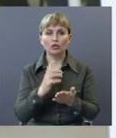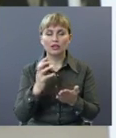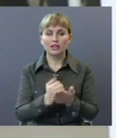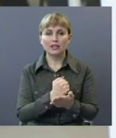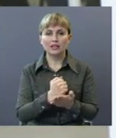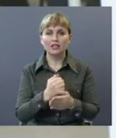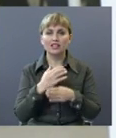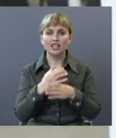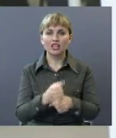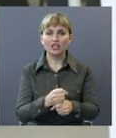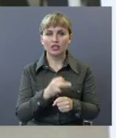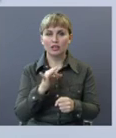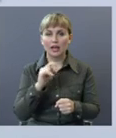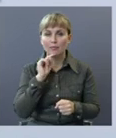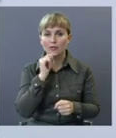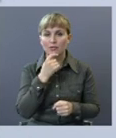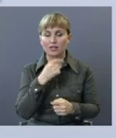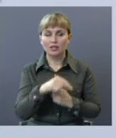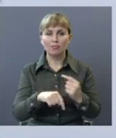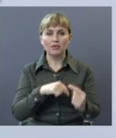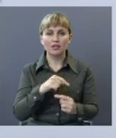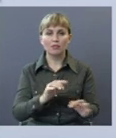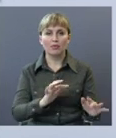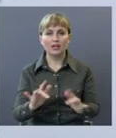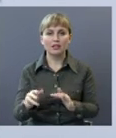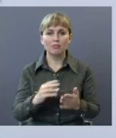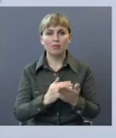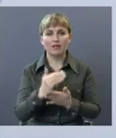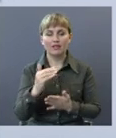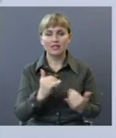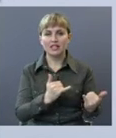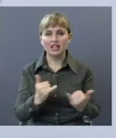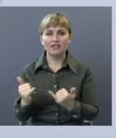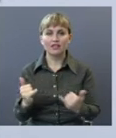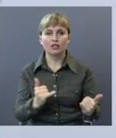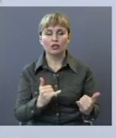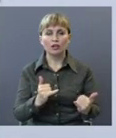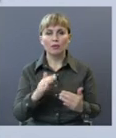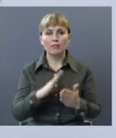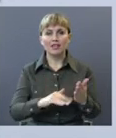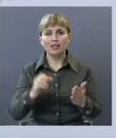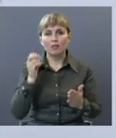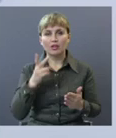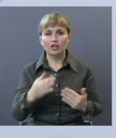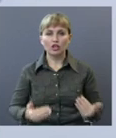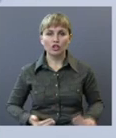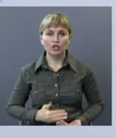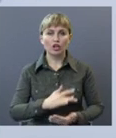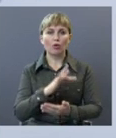достичь сокращения и оптимизации бизнес-процессов, повысить сервис, уровень безопасности для жителей